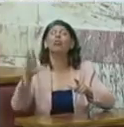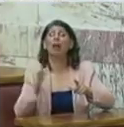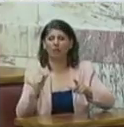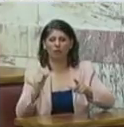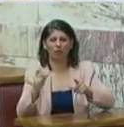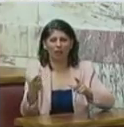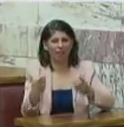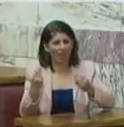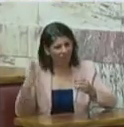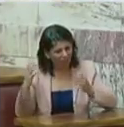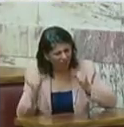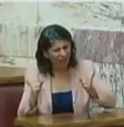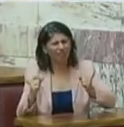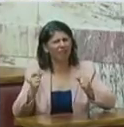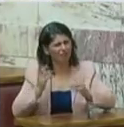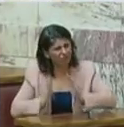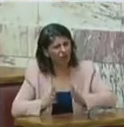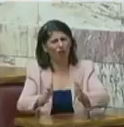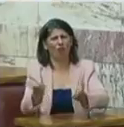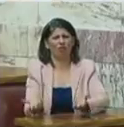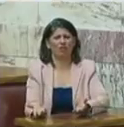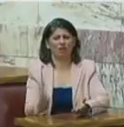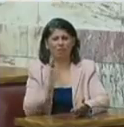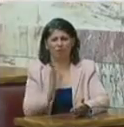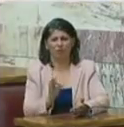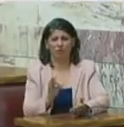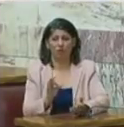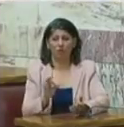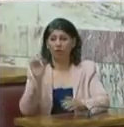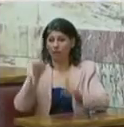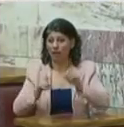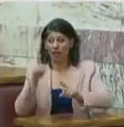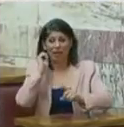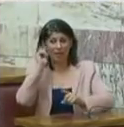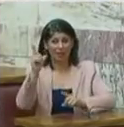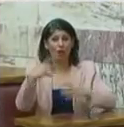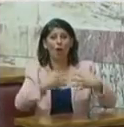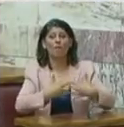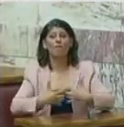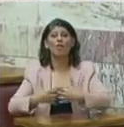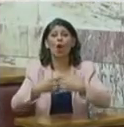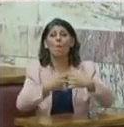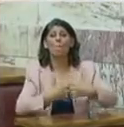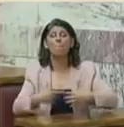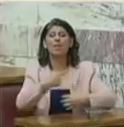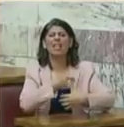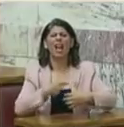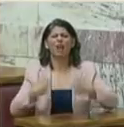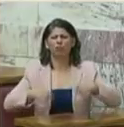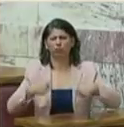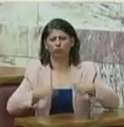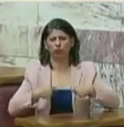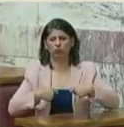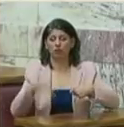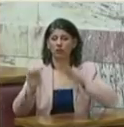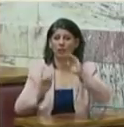τοποθέτησή σας σε μια εκδήλωση των βιομηχάνων, όπου καλούσατε τους